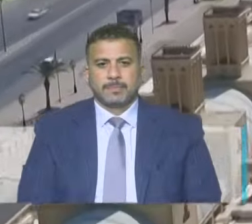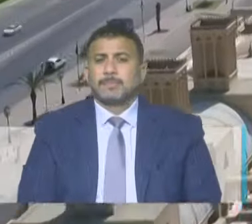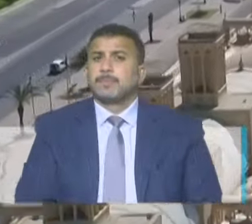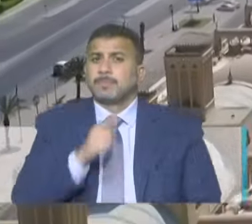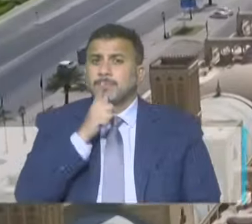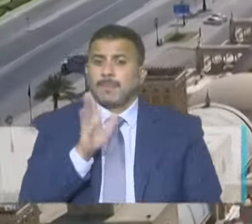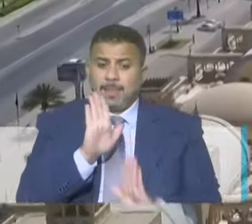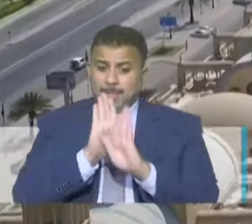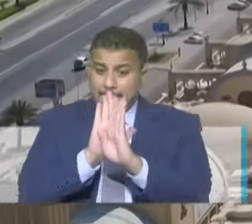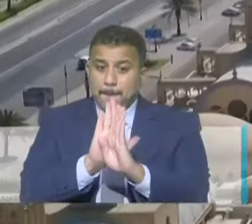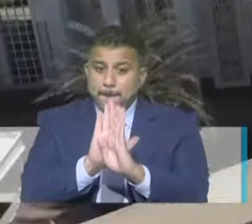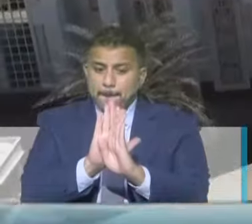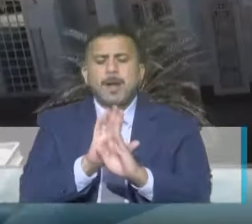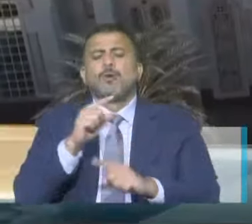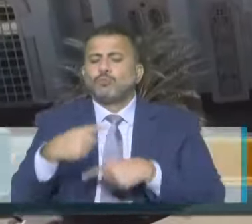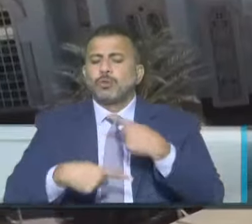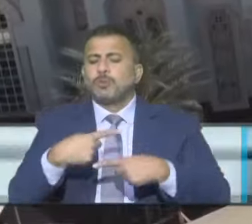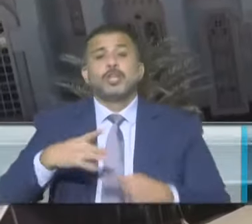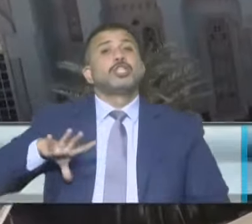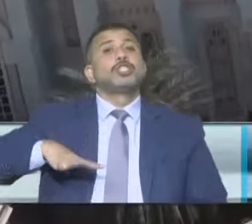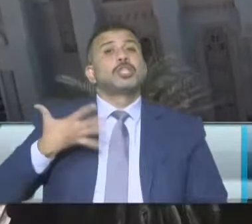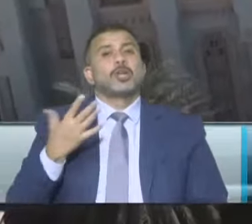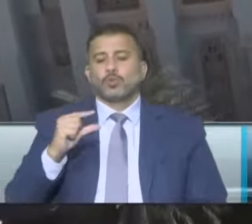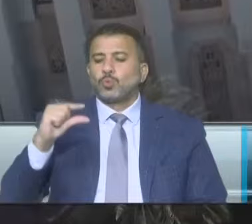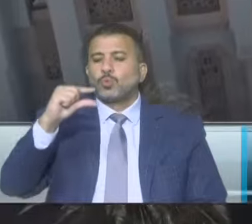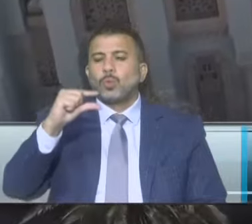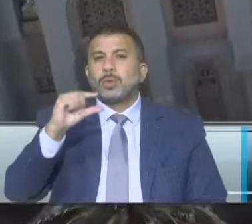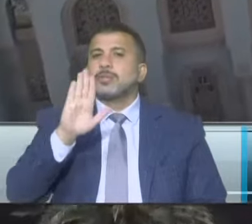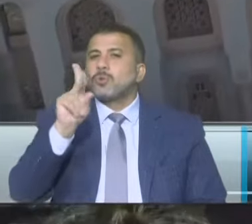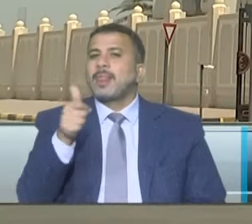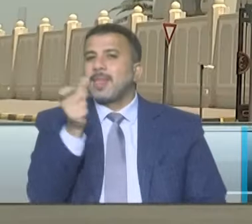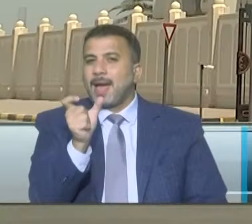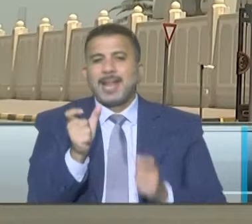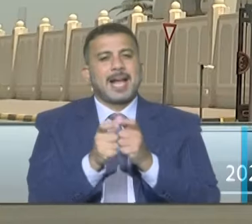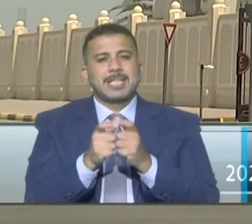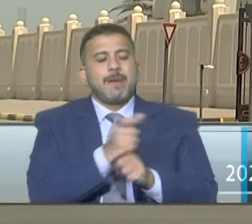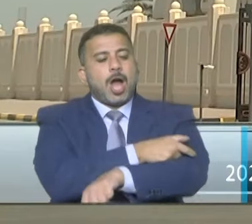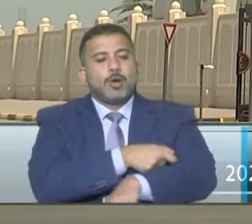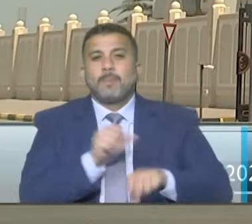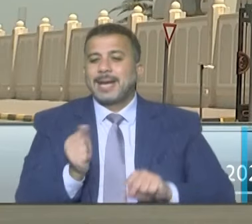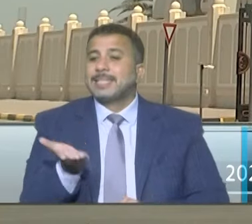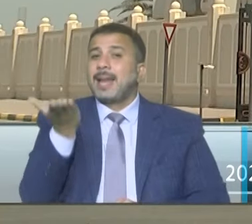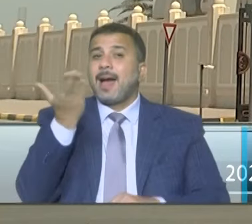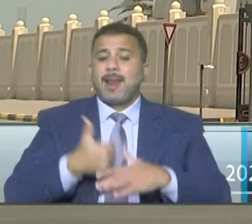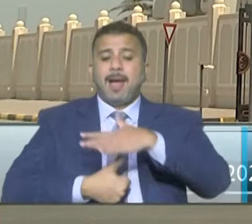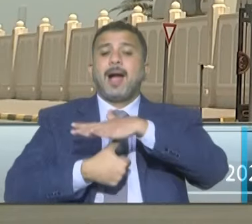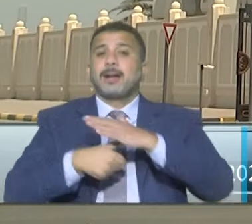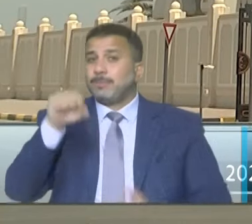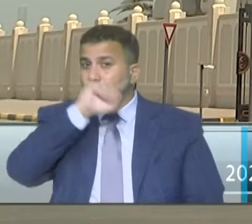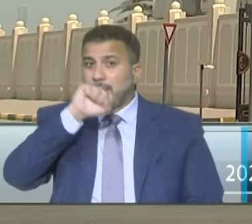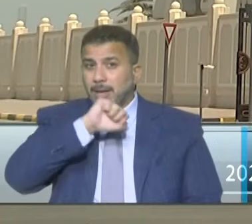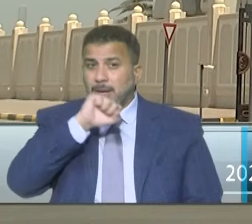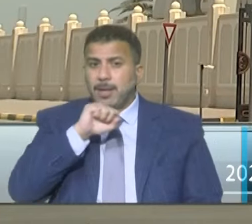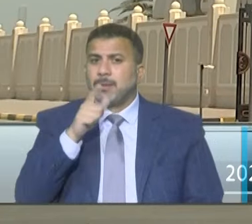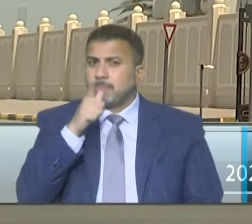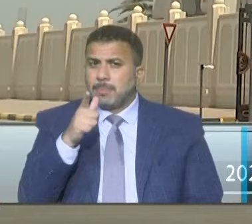نتيجة دعم مستمر من صاحب السمو الشيخ الدكتور سلطان بن محمد القاسمي عضو المجلس الأعلى حاكم الشارقة، الذي